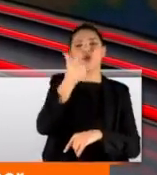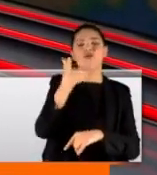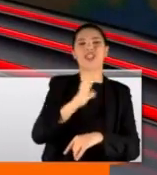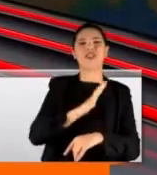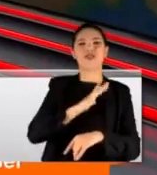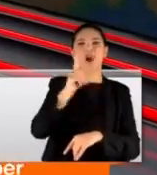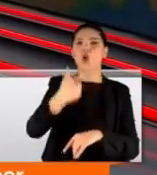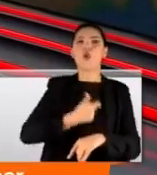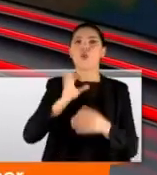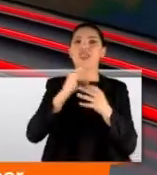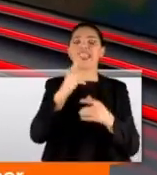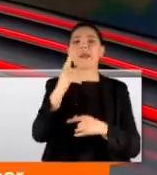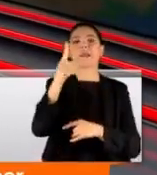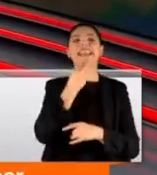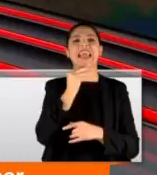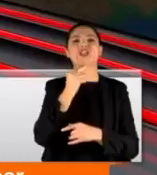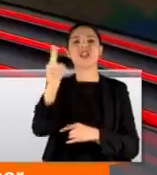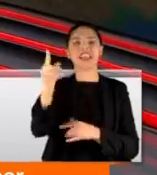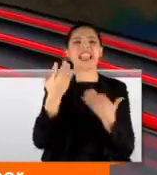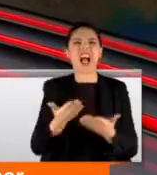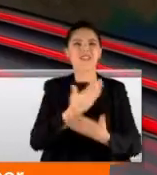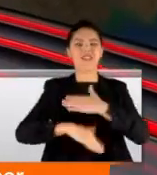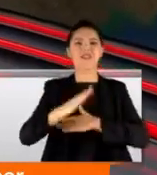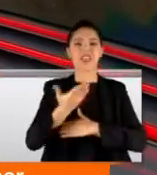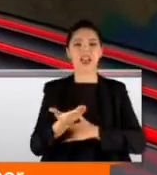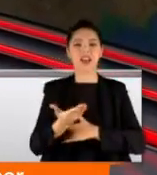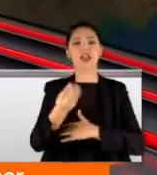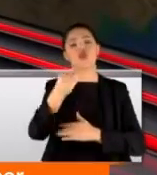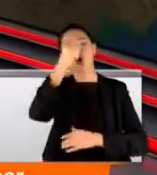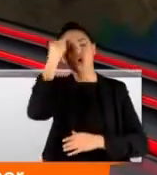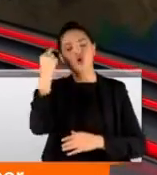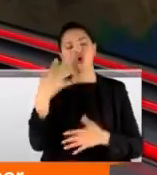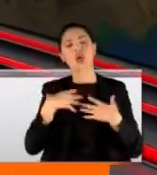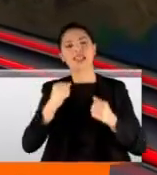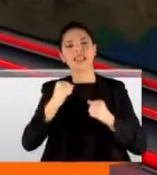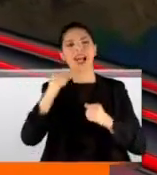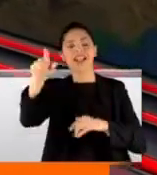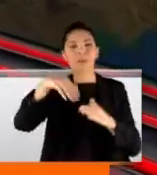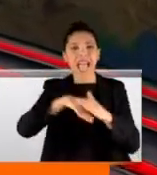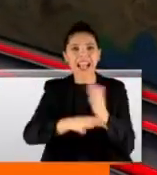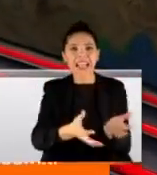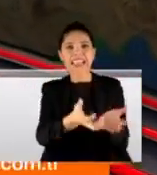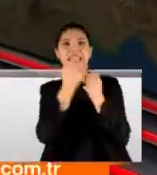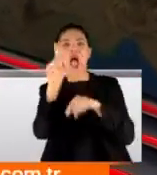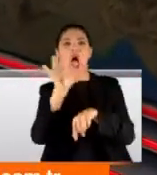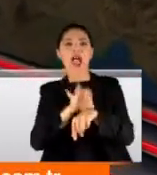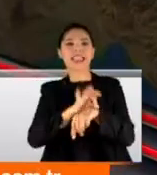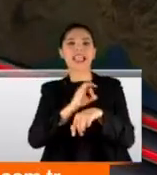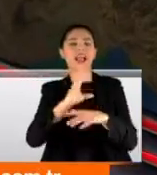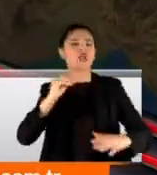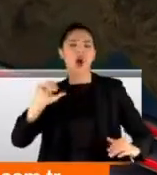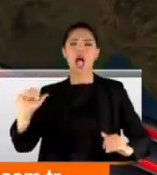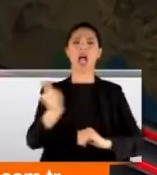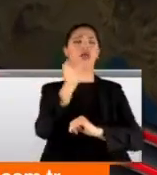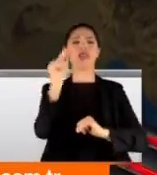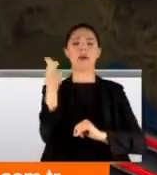elbette. Bir genç kızın hafif yaralı, şükür ki sağ salim enkazdan çıktığı an, şu dakikaya kadar gelen en